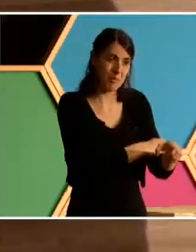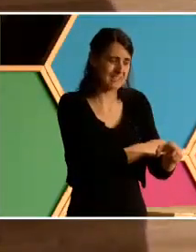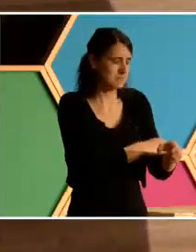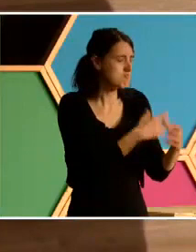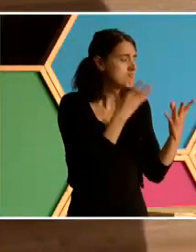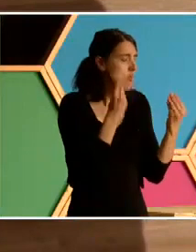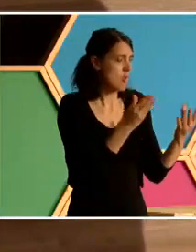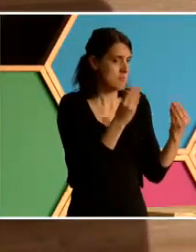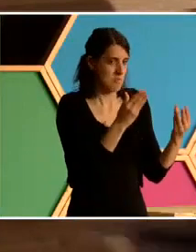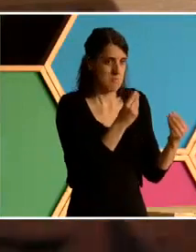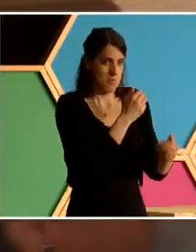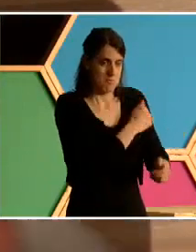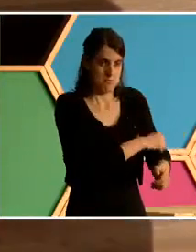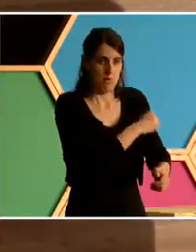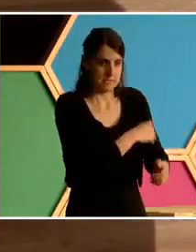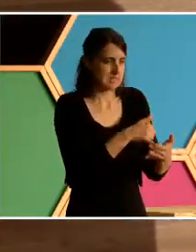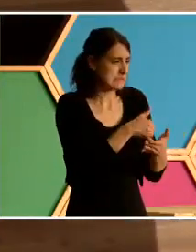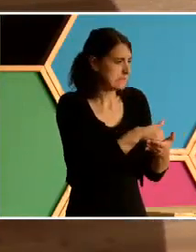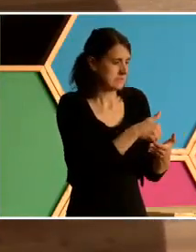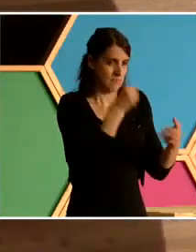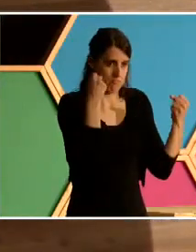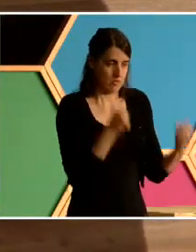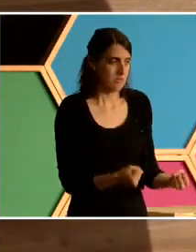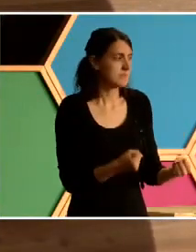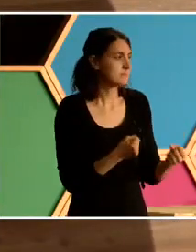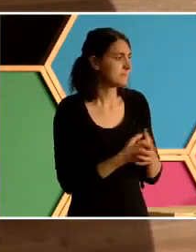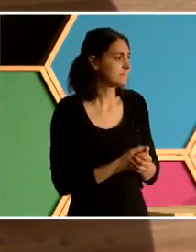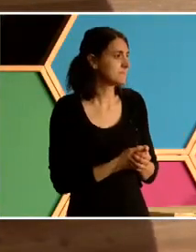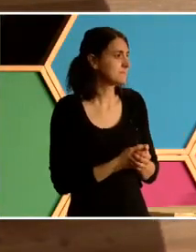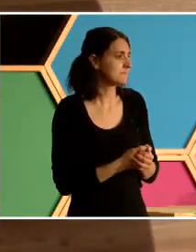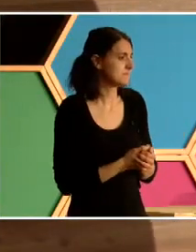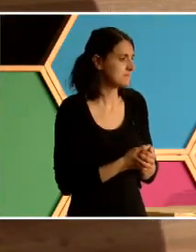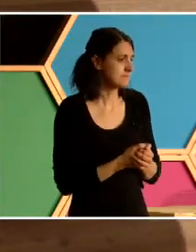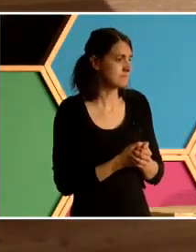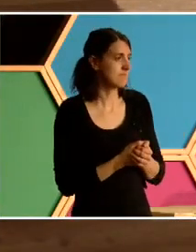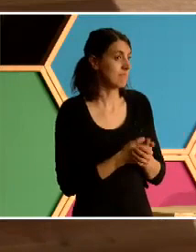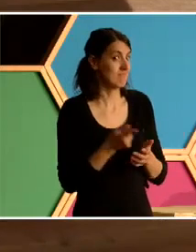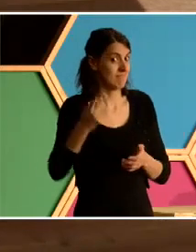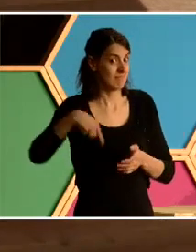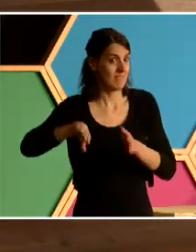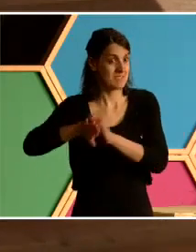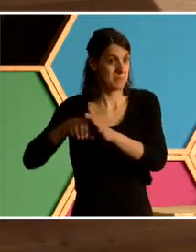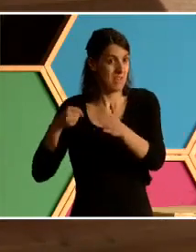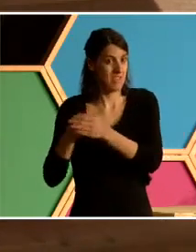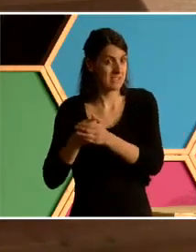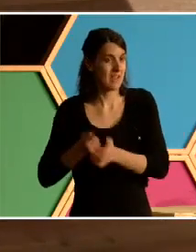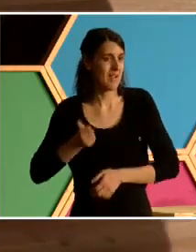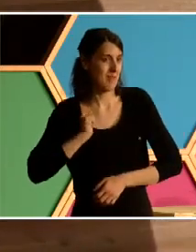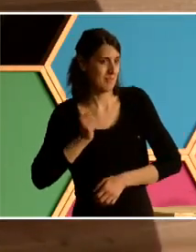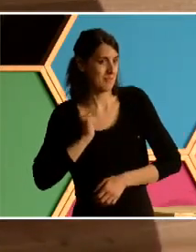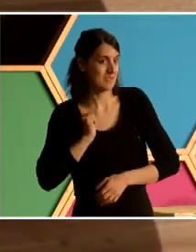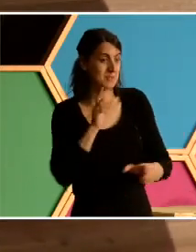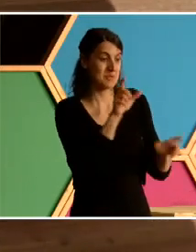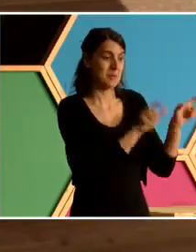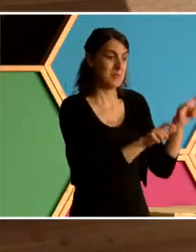d'extrema vulnerabilitat i de pobresa. I sabem també que fan servir això enfrontant els penúltims contra